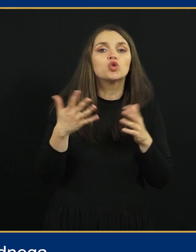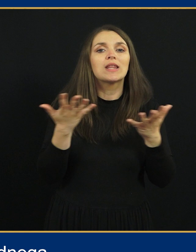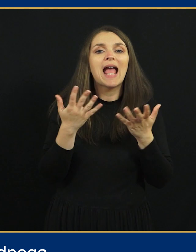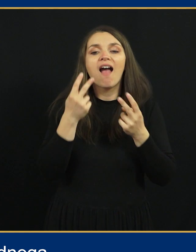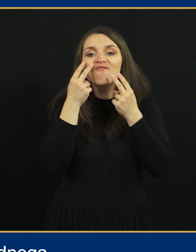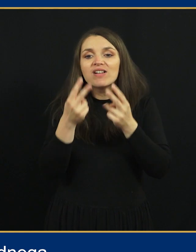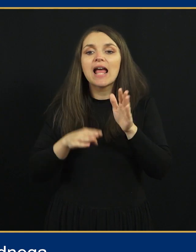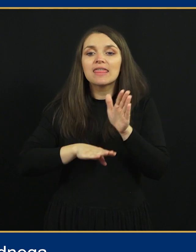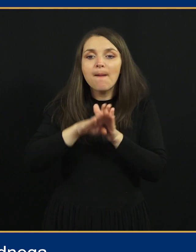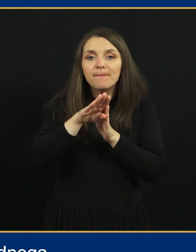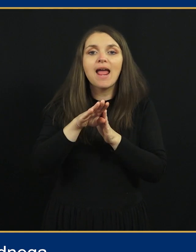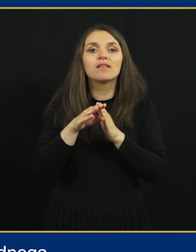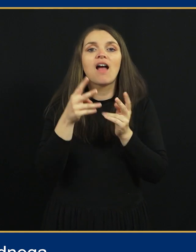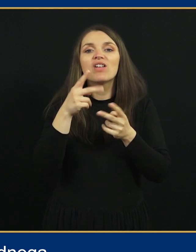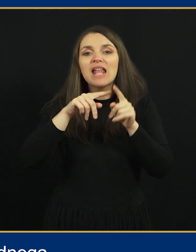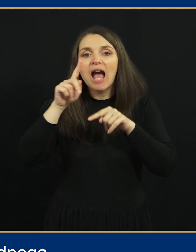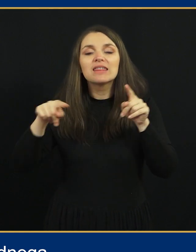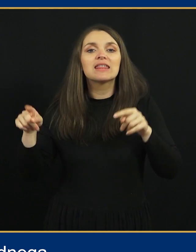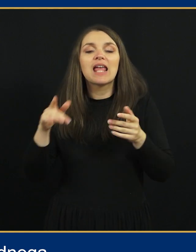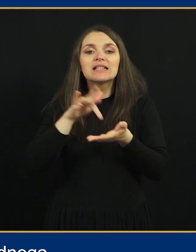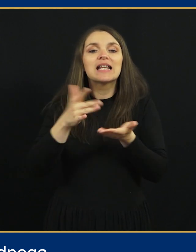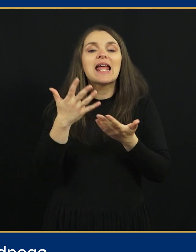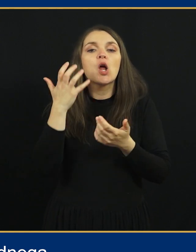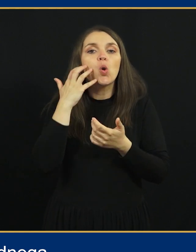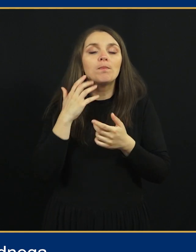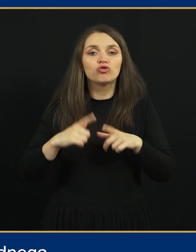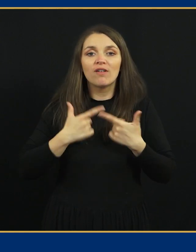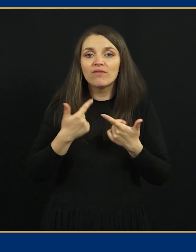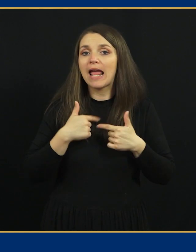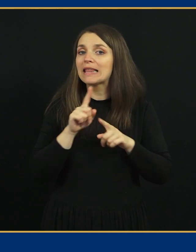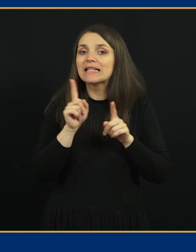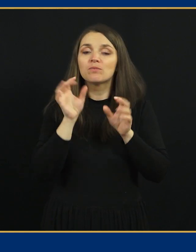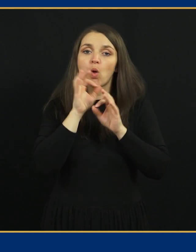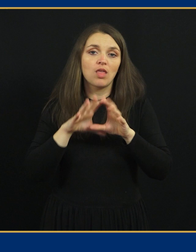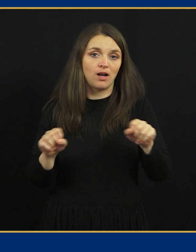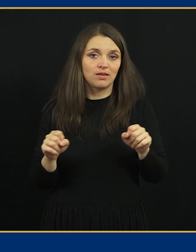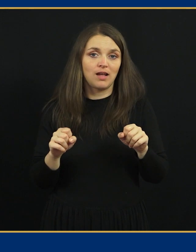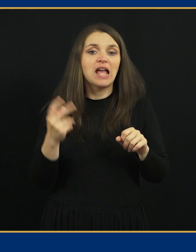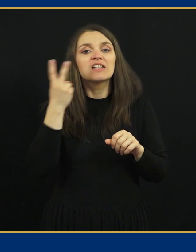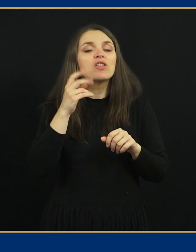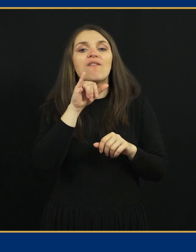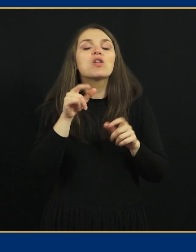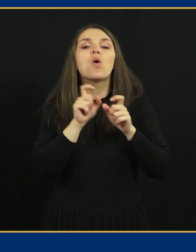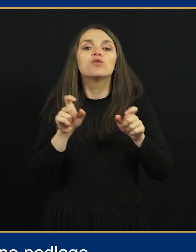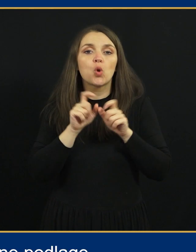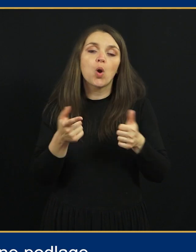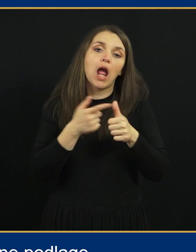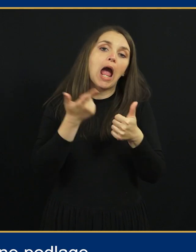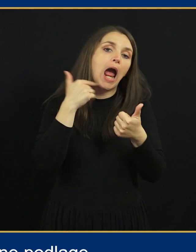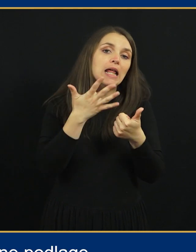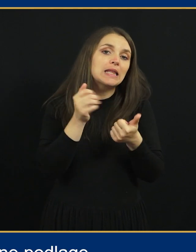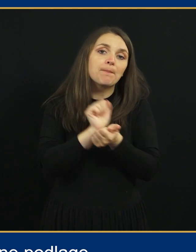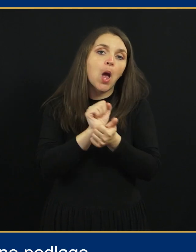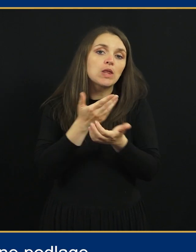tem področju nekega vidnega napredka v nekaterih sredinah, ki Romi živijo, nismo naredili. Seveda so vedno